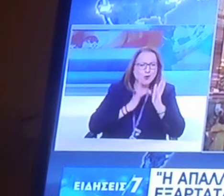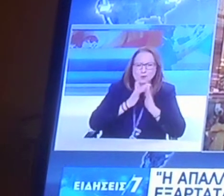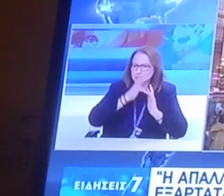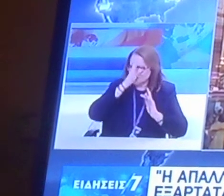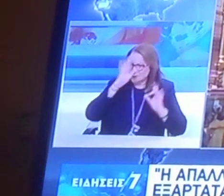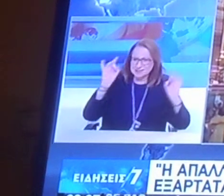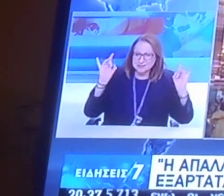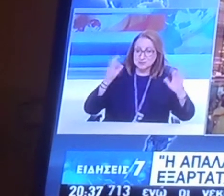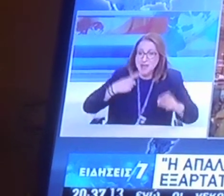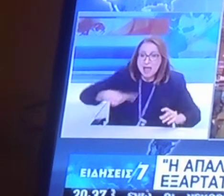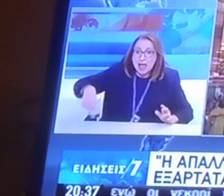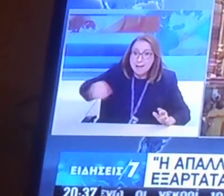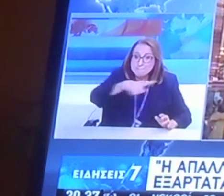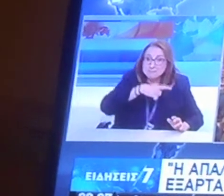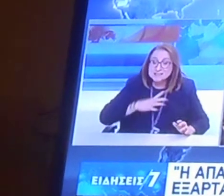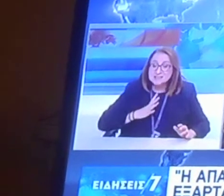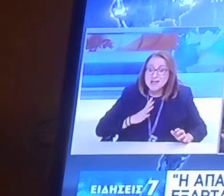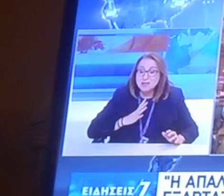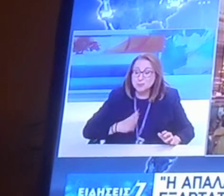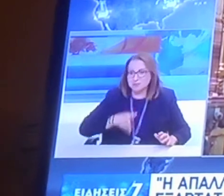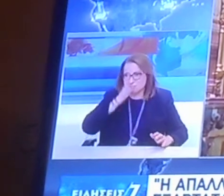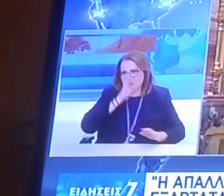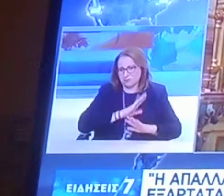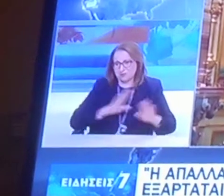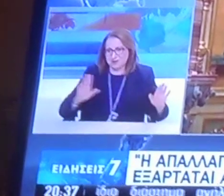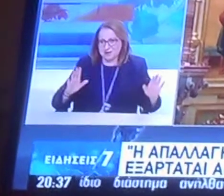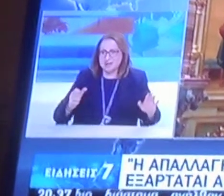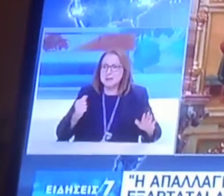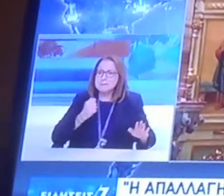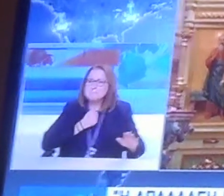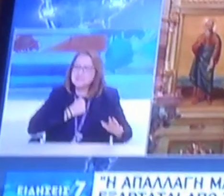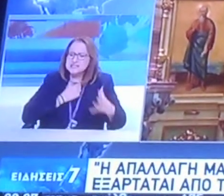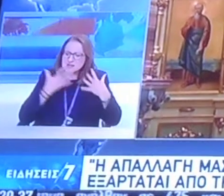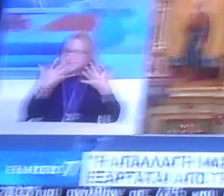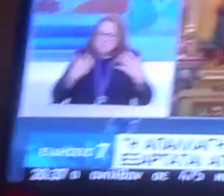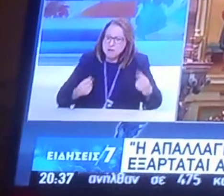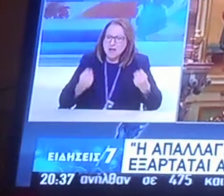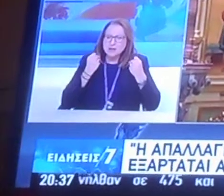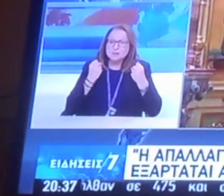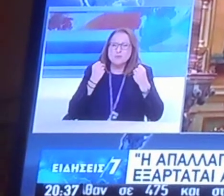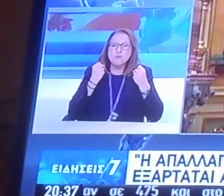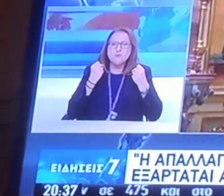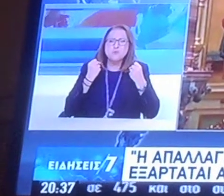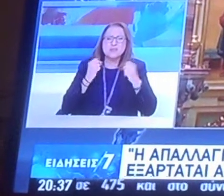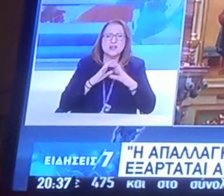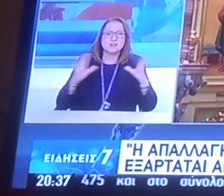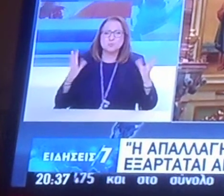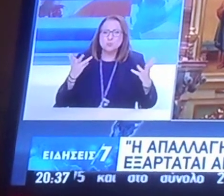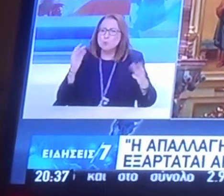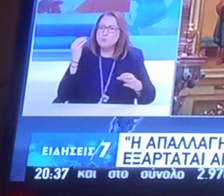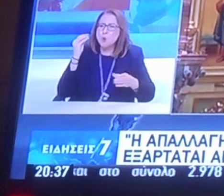μας είναι βαθιά θεμελιωμένη στις ρίζες του πολιτισμού μας. Η πίστη μας είναι